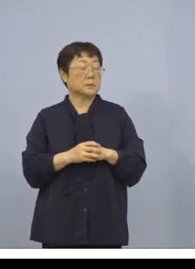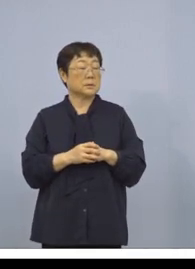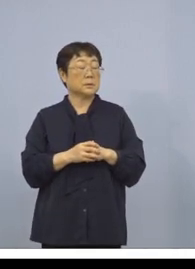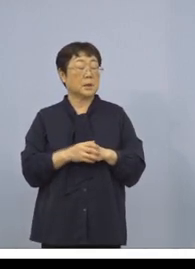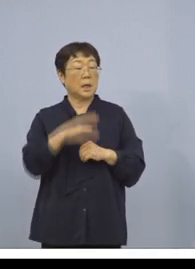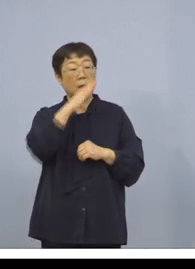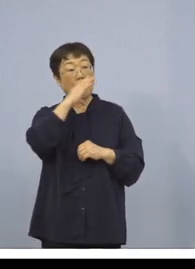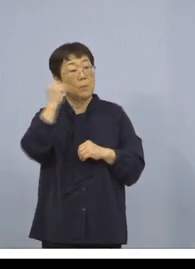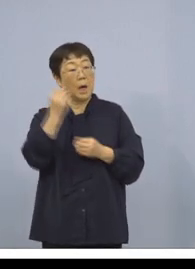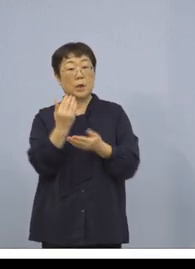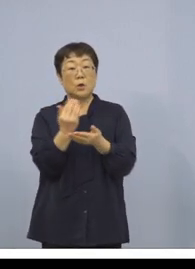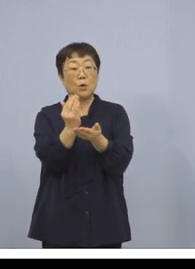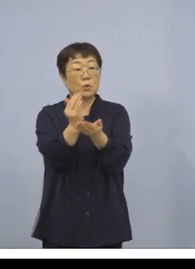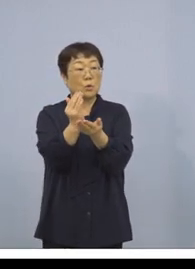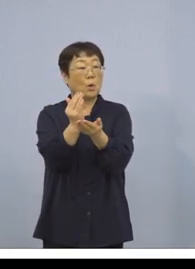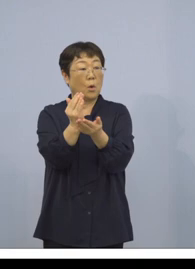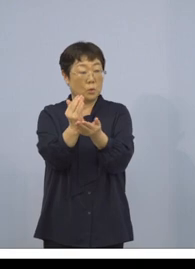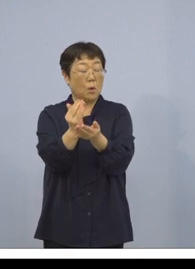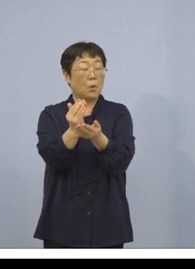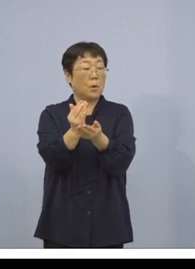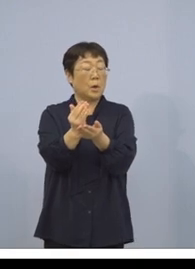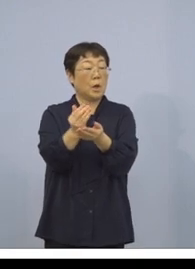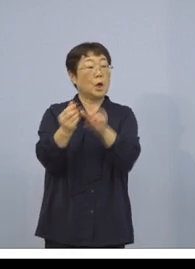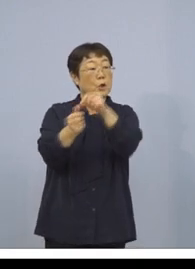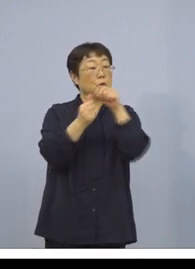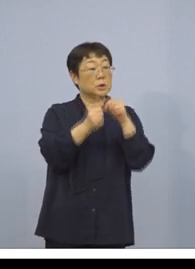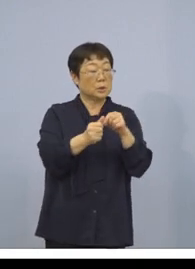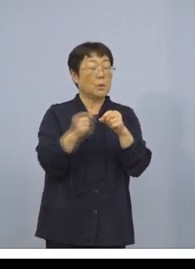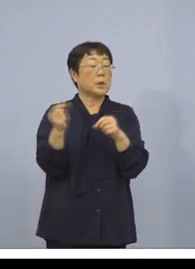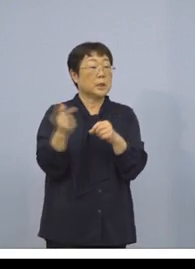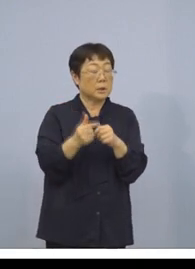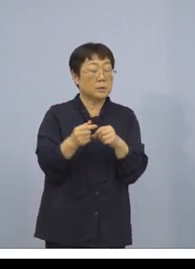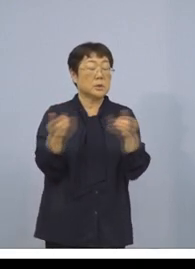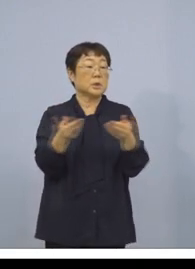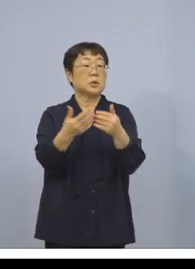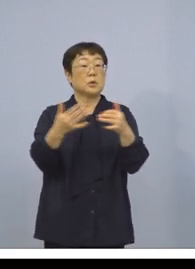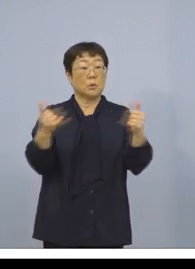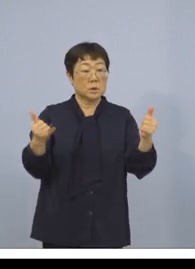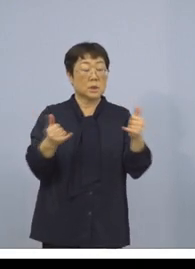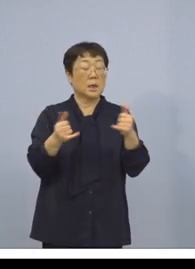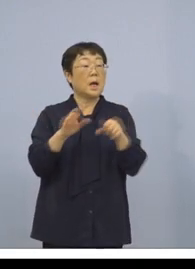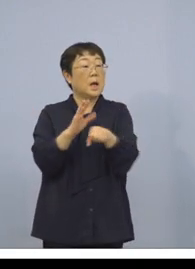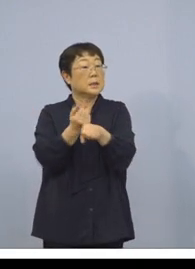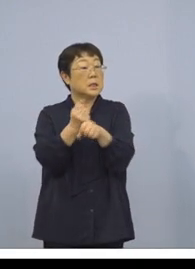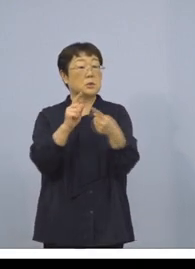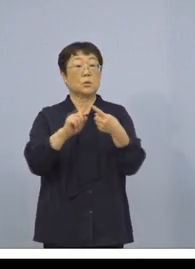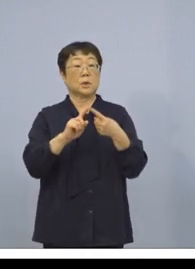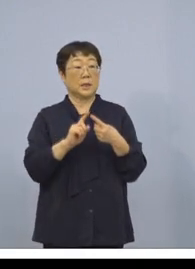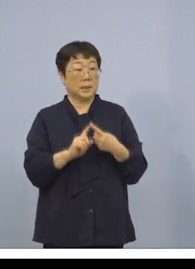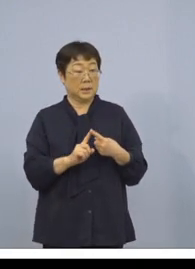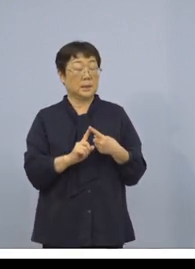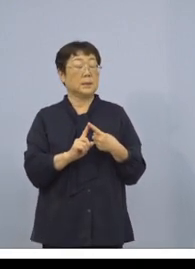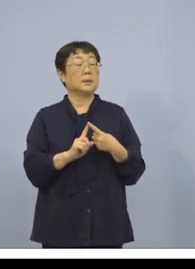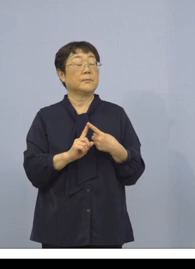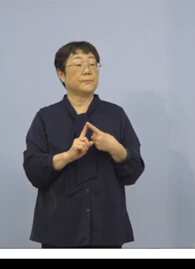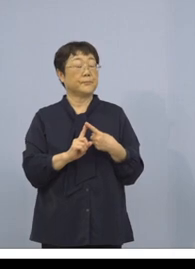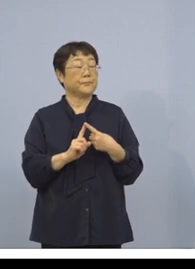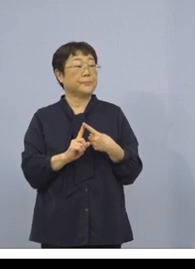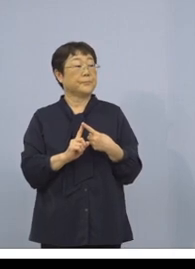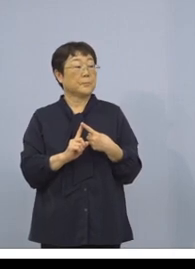につきましては、実は近々にですね、事業者の方がテスト的にですね、